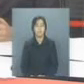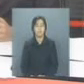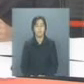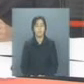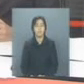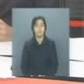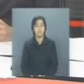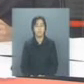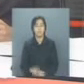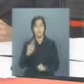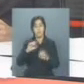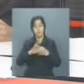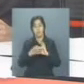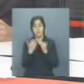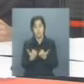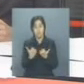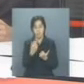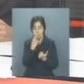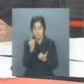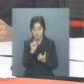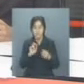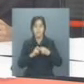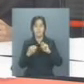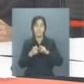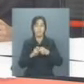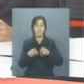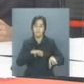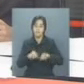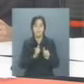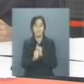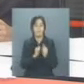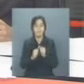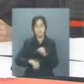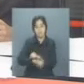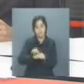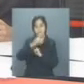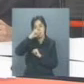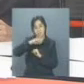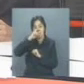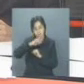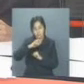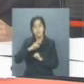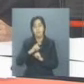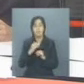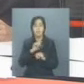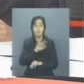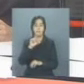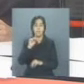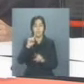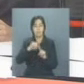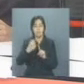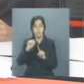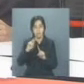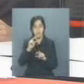ส่วนข่าวกีฬาในวันนี้นะคะมาติดตามปัญหาเรื่องของการจัดการแข่งขันฟุตบอลไทยพรีเมียร์ลีกคู่บิ๊กแมตช์ในวันที่31ธันวาคมนี้นะ